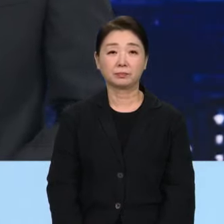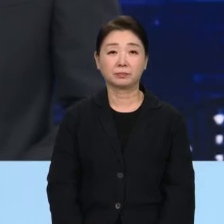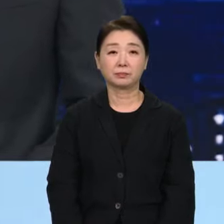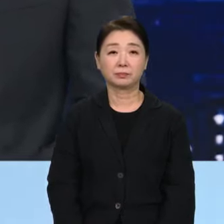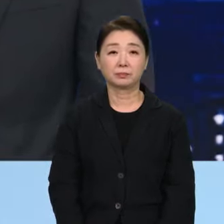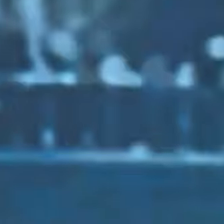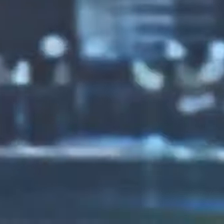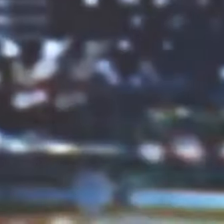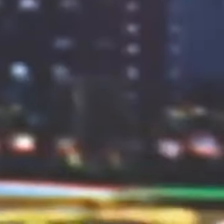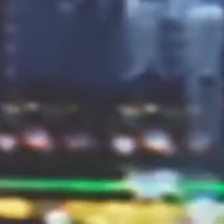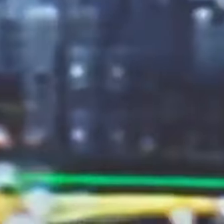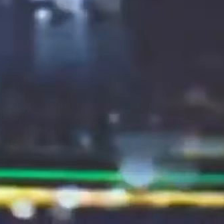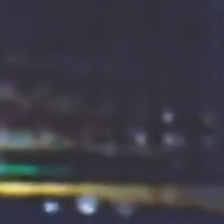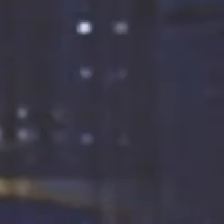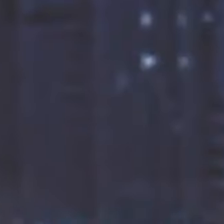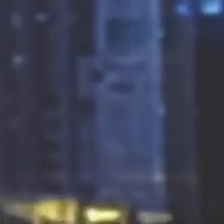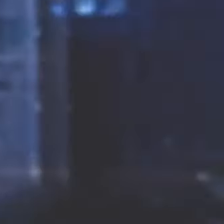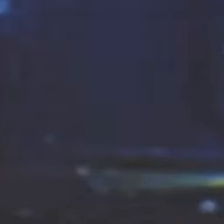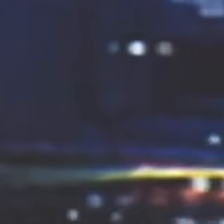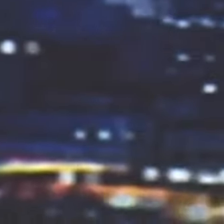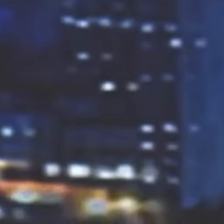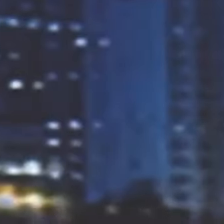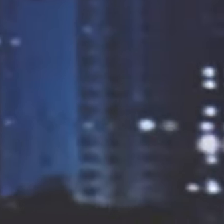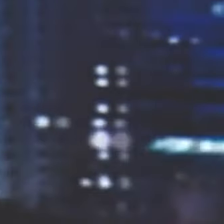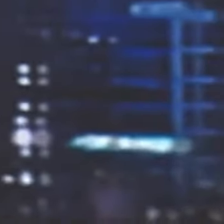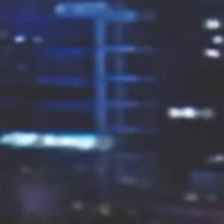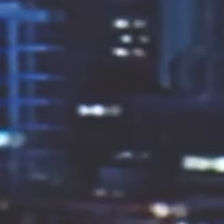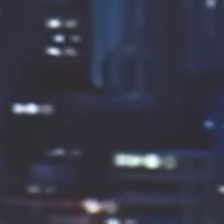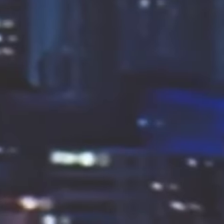전해드렸습니다. JTBC 뉴스를